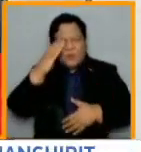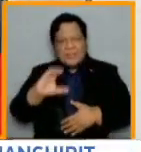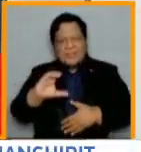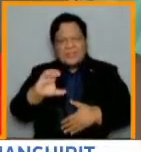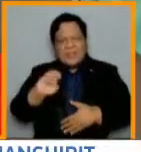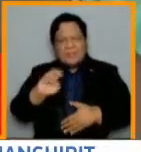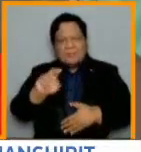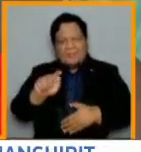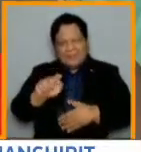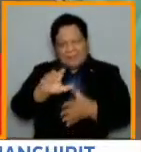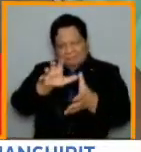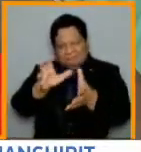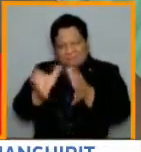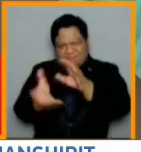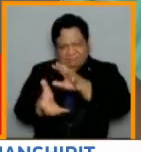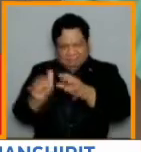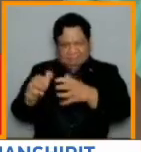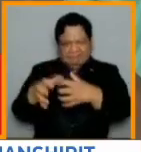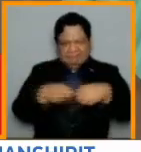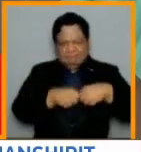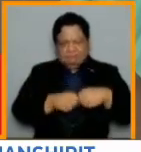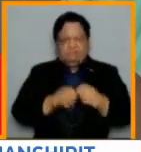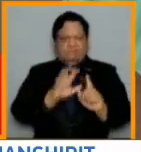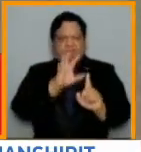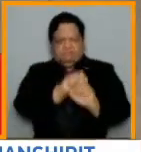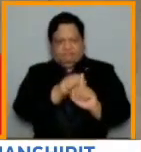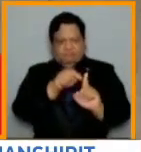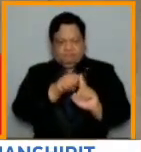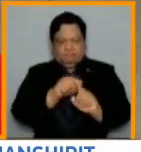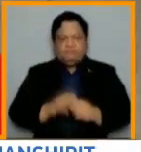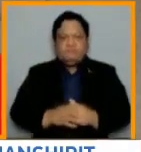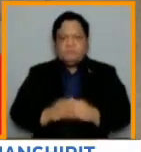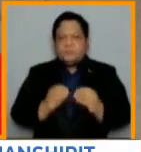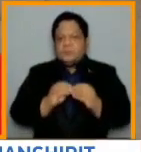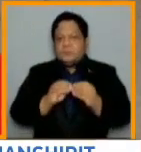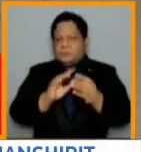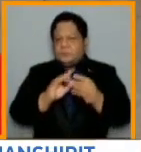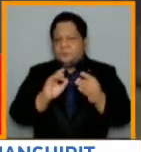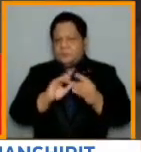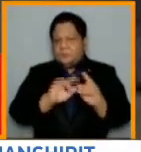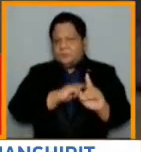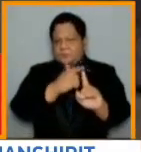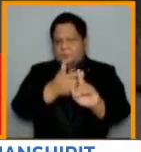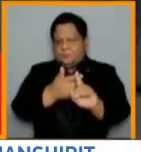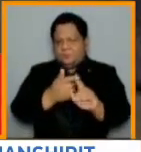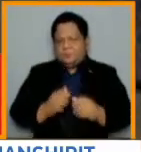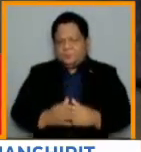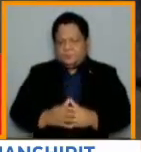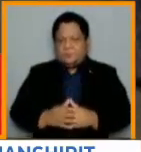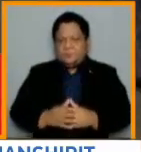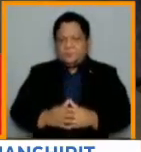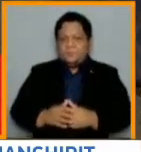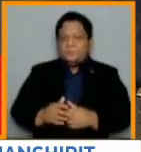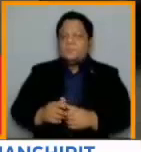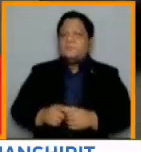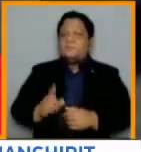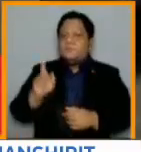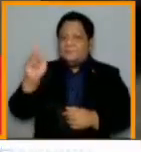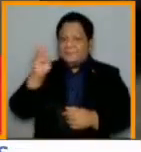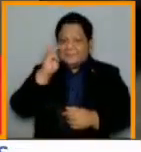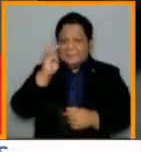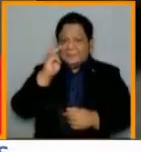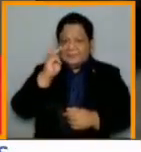Inaresto ang sospek na si Fernando Dulce matapos maakto ang tinatangay ang makinang ito ng isang mixer sa tabi ng isang gusali sa Pasay